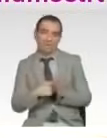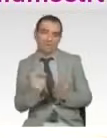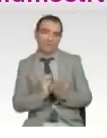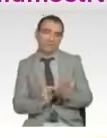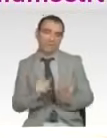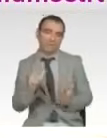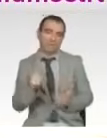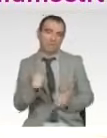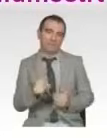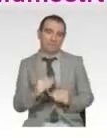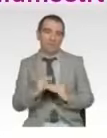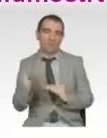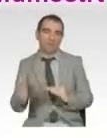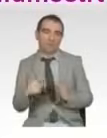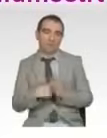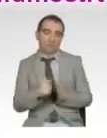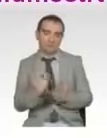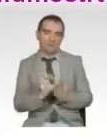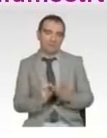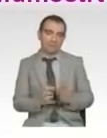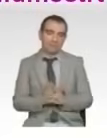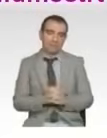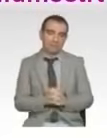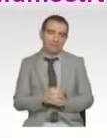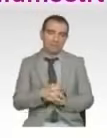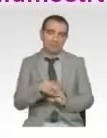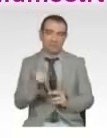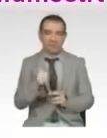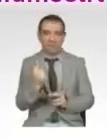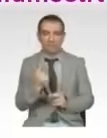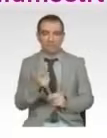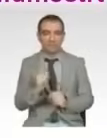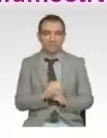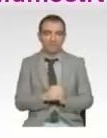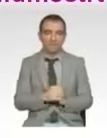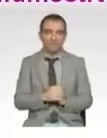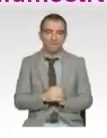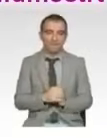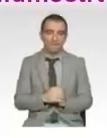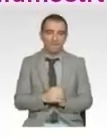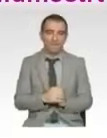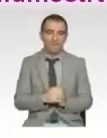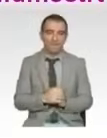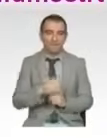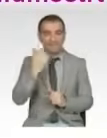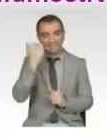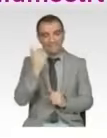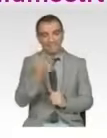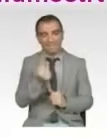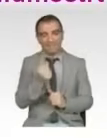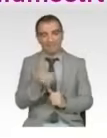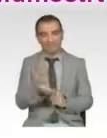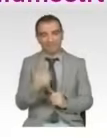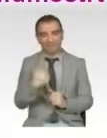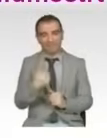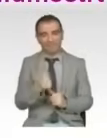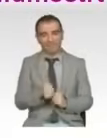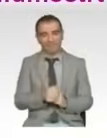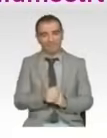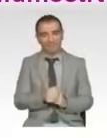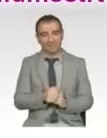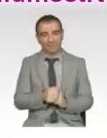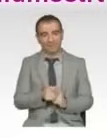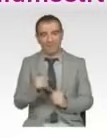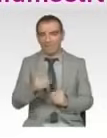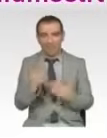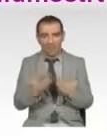Arkasına ismini yazacak. Bugün mesela ha sen bugün, tanesini. Ben yalan bugün mi? Mesela. Ben yalanı almışım. İkiniz de yalanı almışsınız. Sen